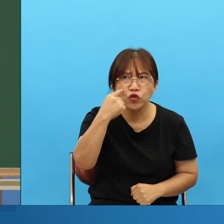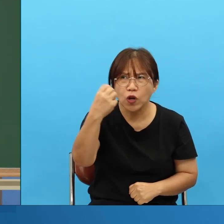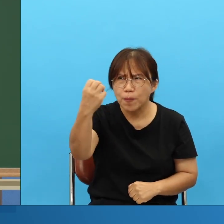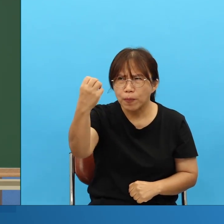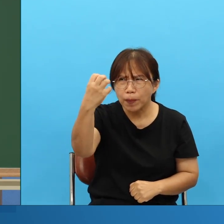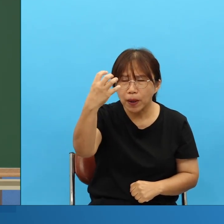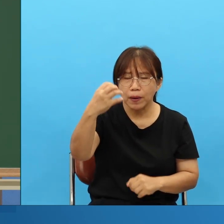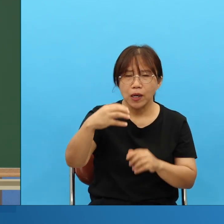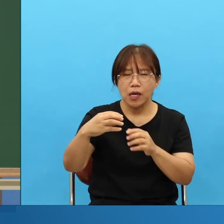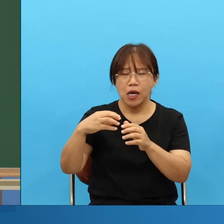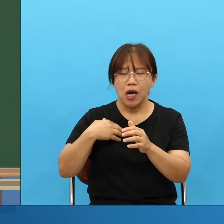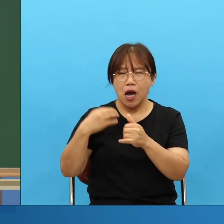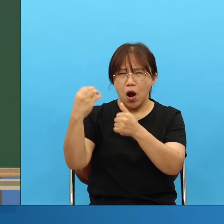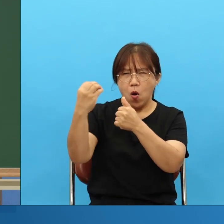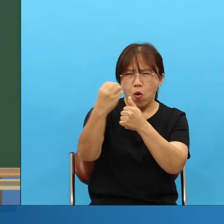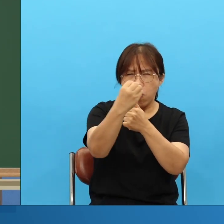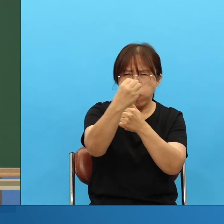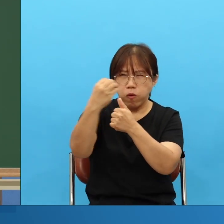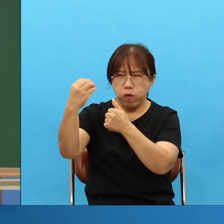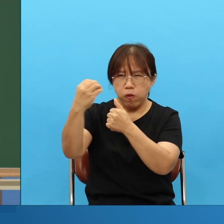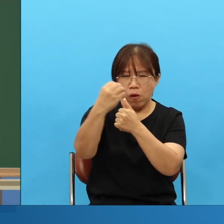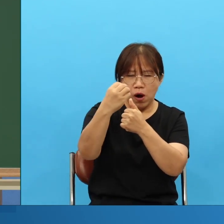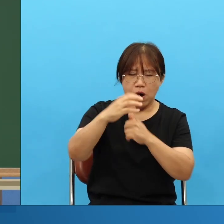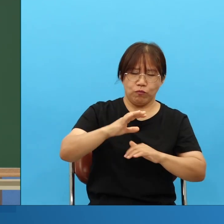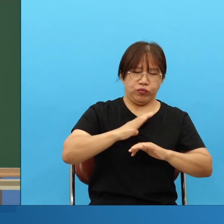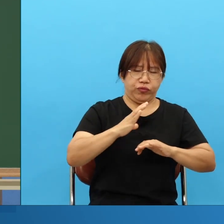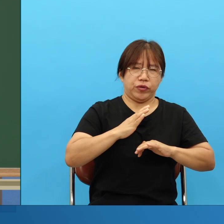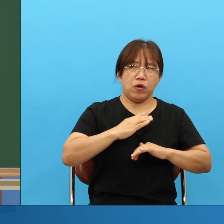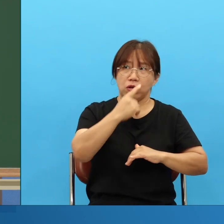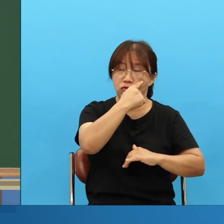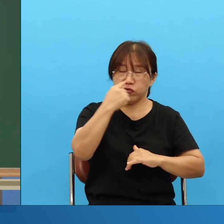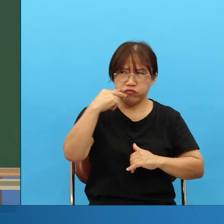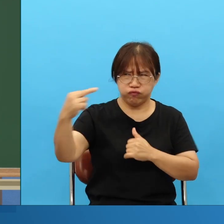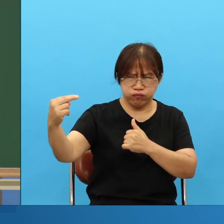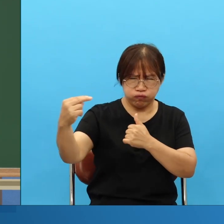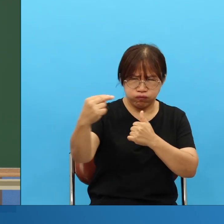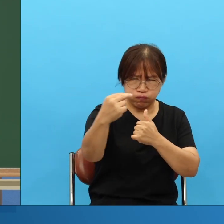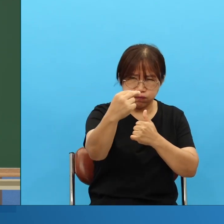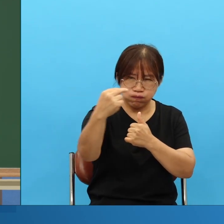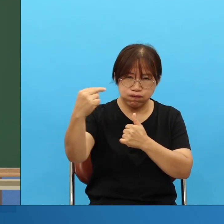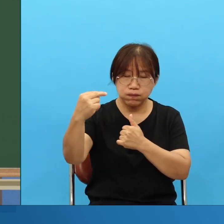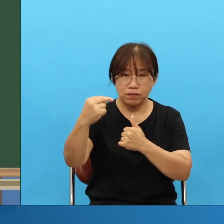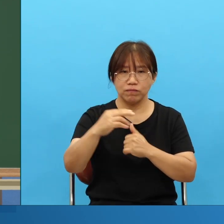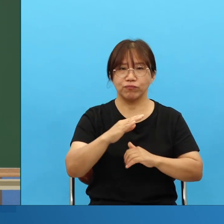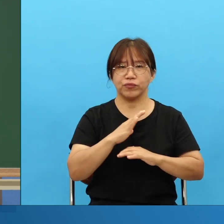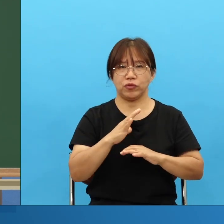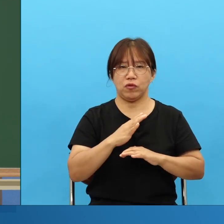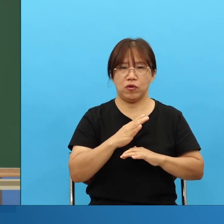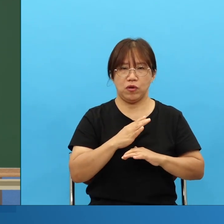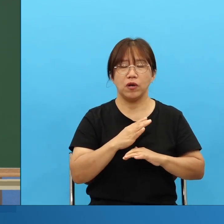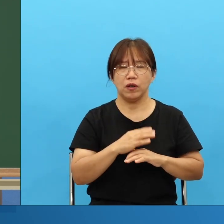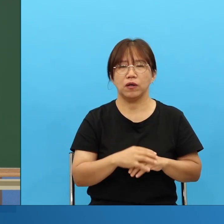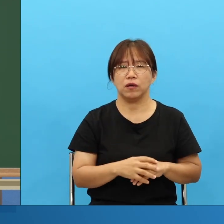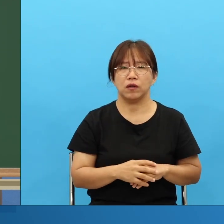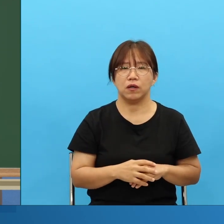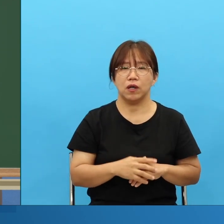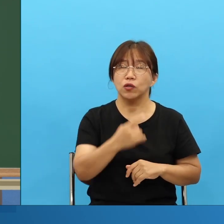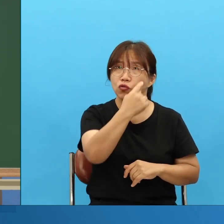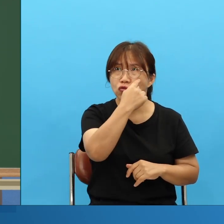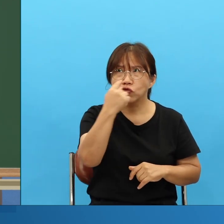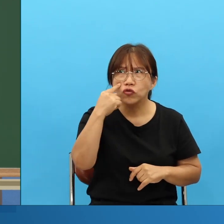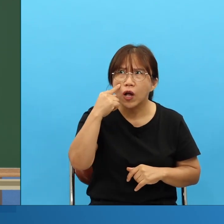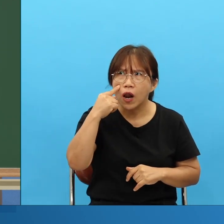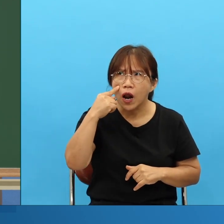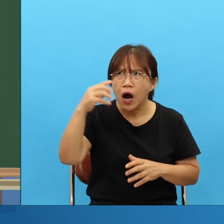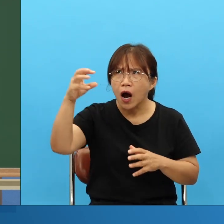보이죠. 빨간 눈알이 따라다니까 너무 무서운 거예요. 부산에 있는 친구였어요. 그리고 이 친구는 눈알을 잡아서